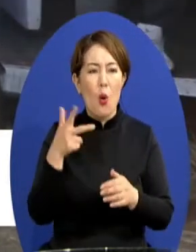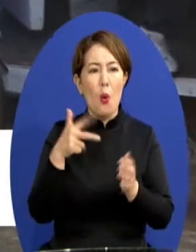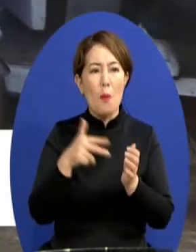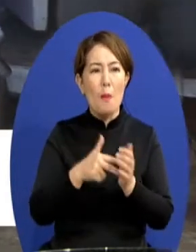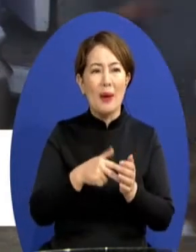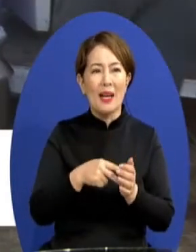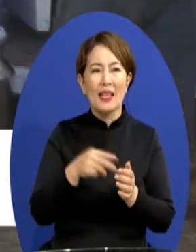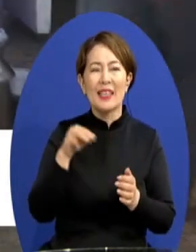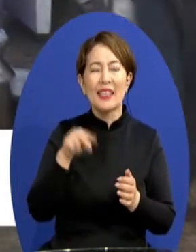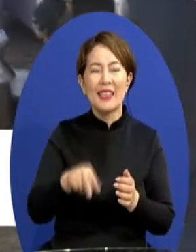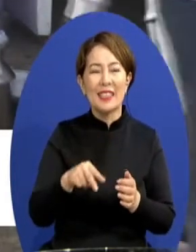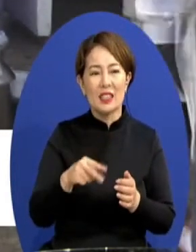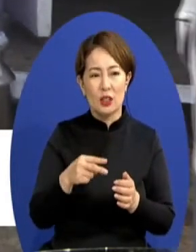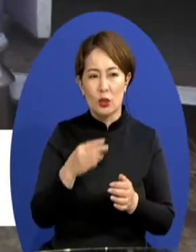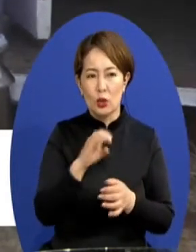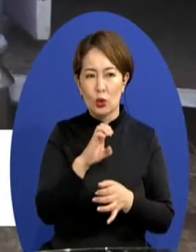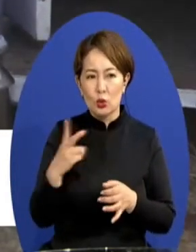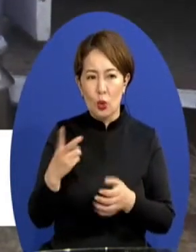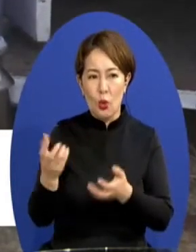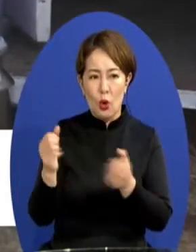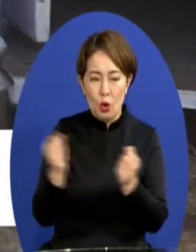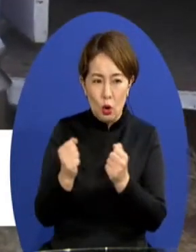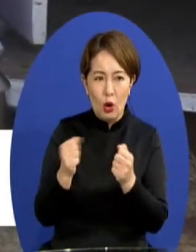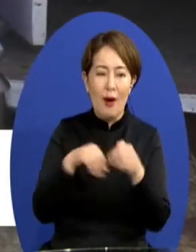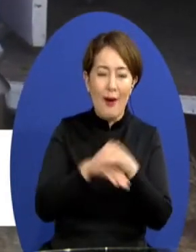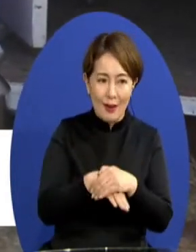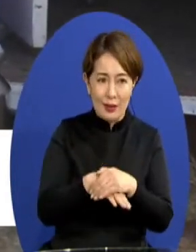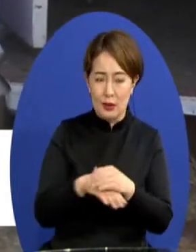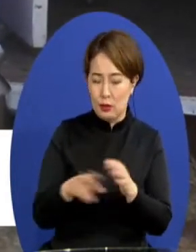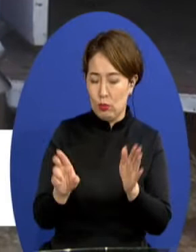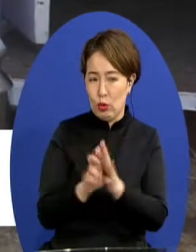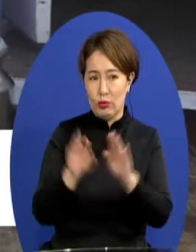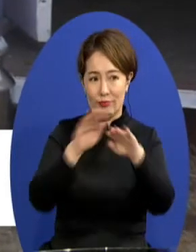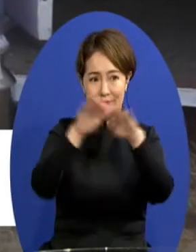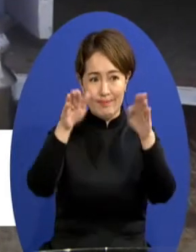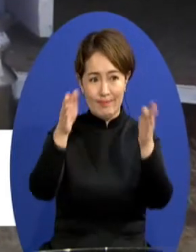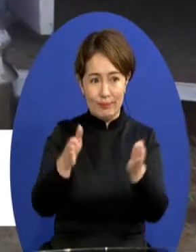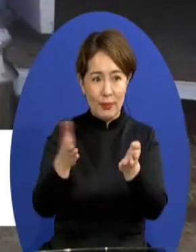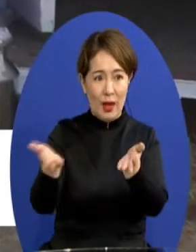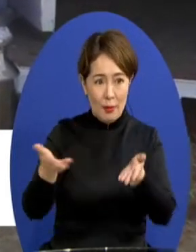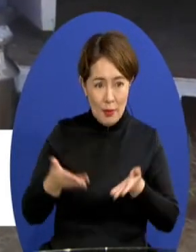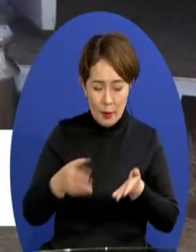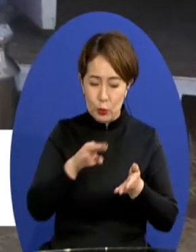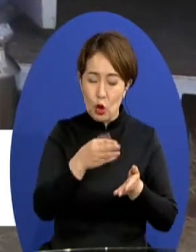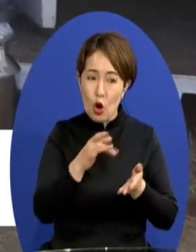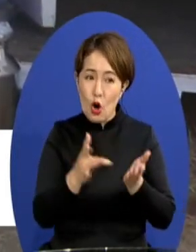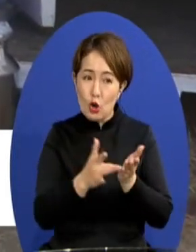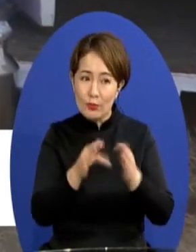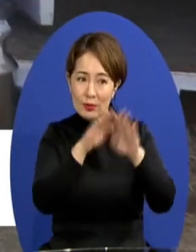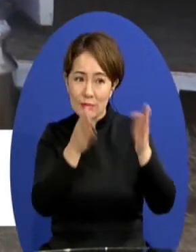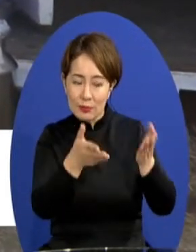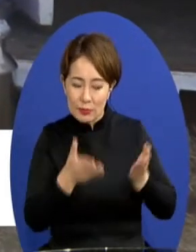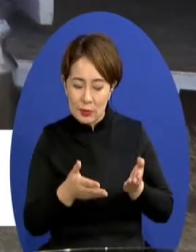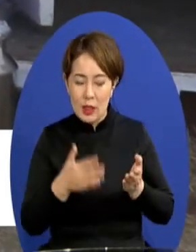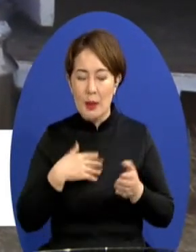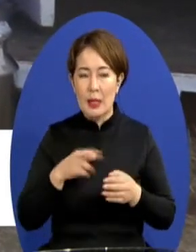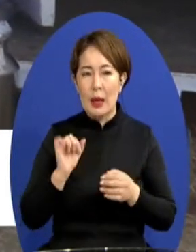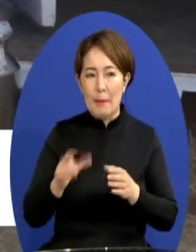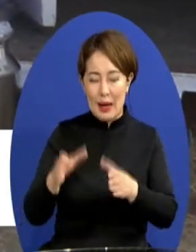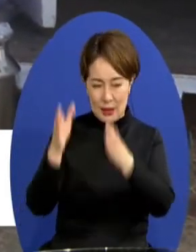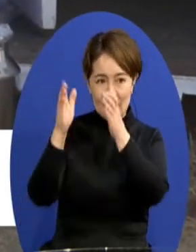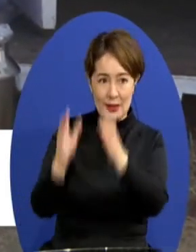сүү хөргөх хадгалах дацтай юм төхөөрөмж ирж байгаа. Энэ төхөөрөмж бол энэ жил манайх үнд баг дээр